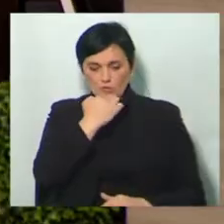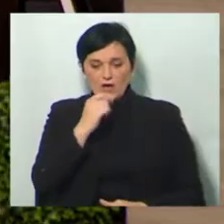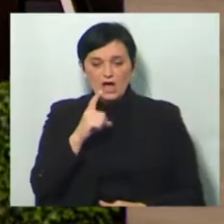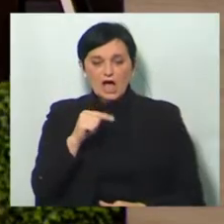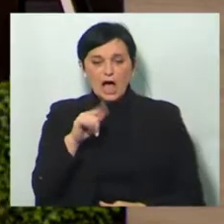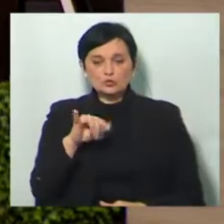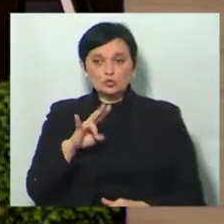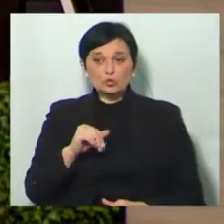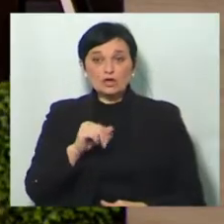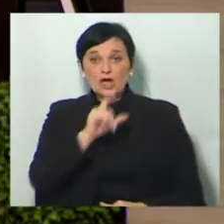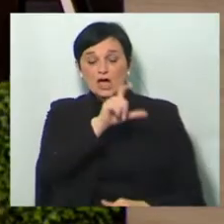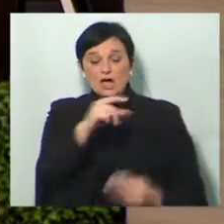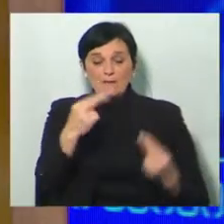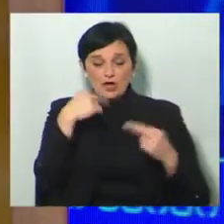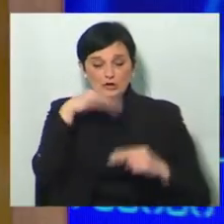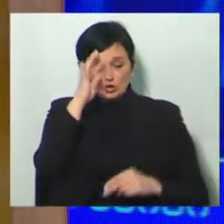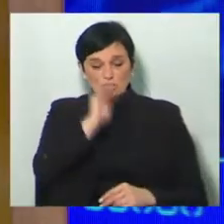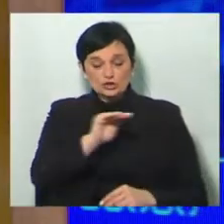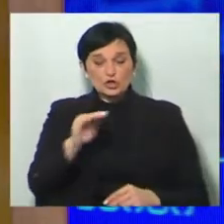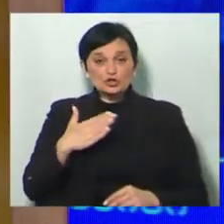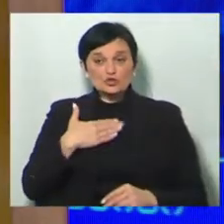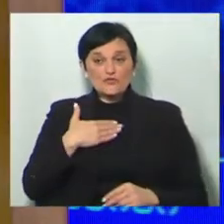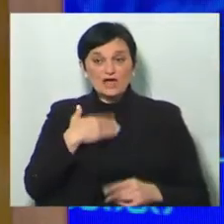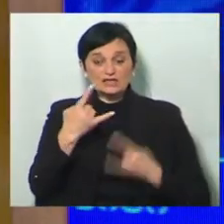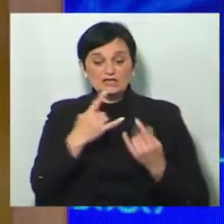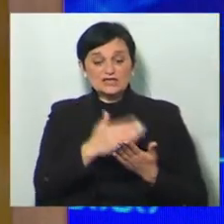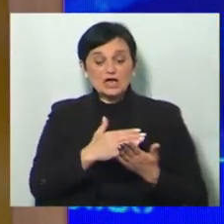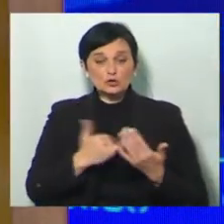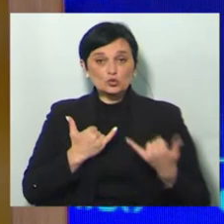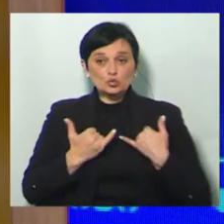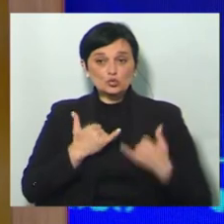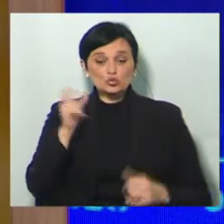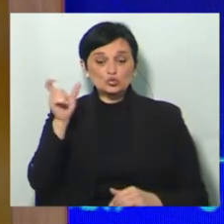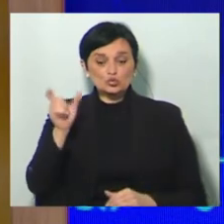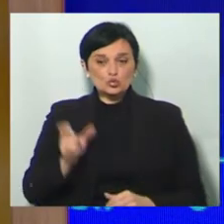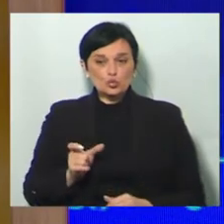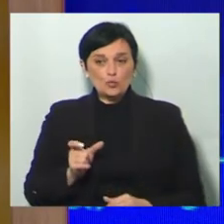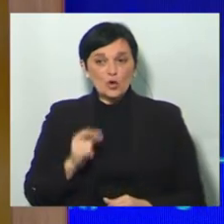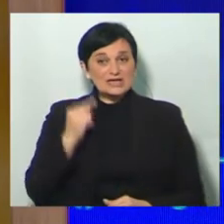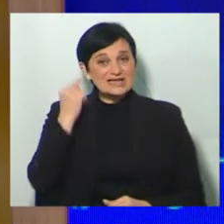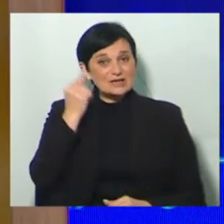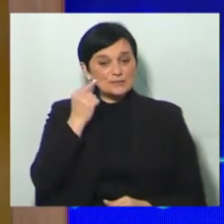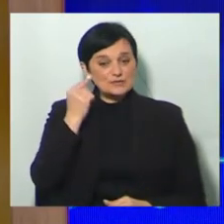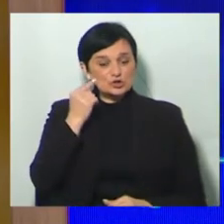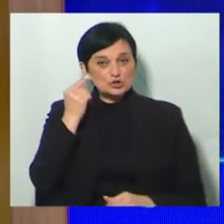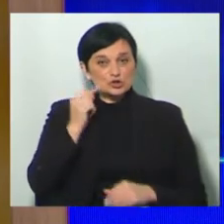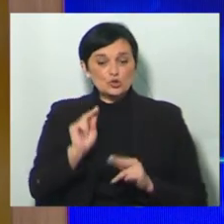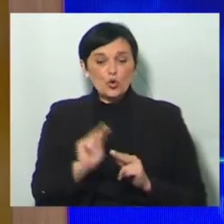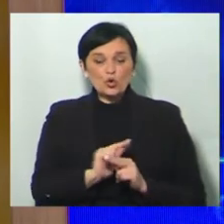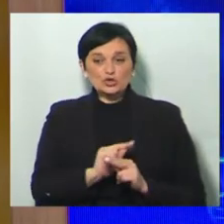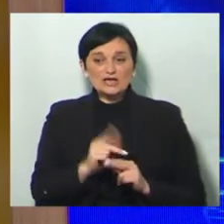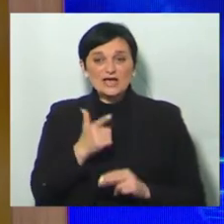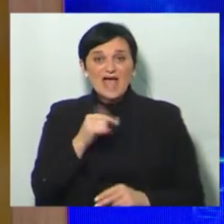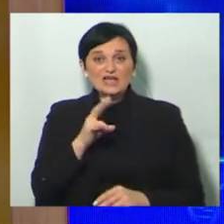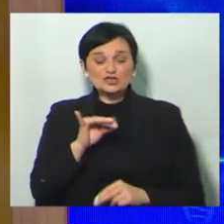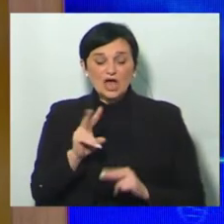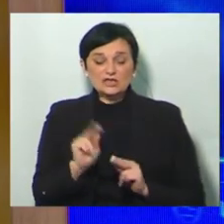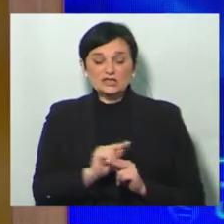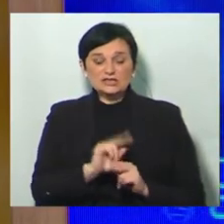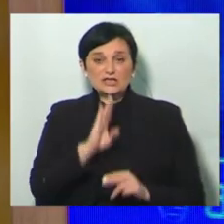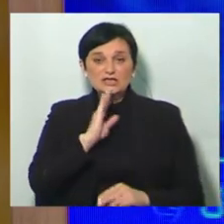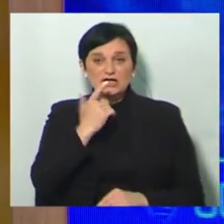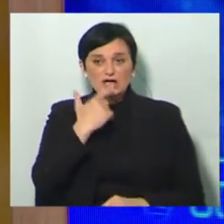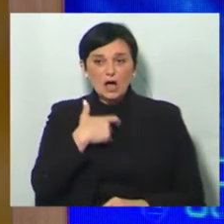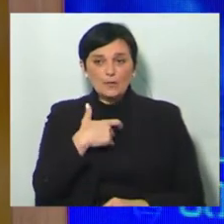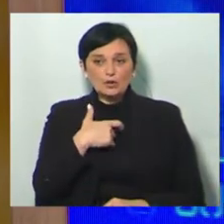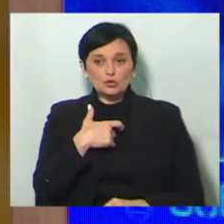ამისთვის. მაყურებელს შევახსენებთ, დღევანდელი ჩვენი გადაცემის სტუმარი გახლდათ ფსიქოლოგი, ფსიქოთერაპევტი, გეშტალტთერაპევტი